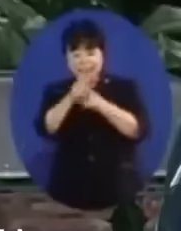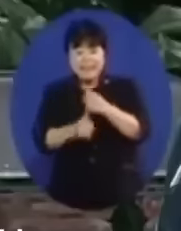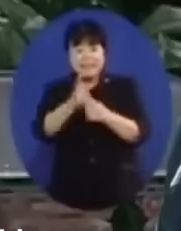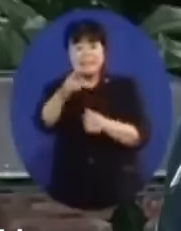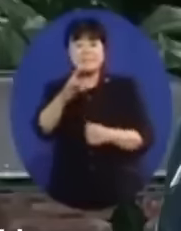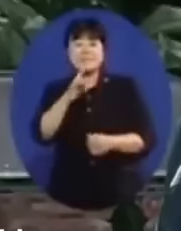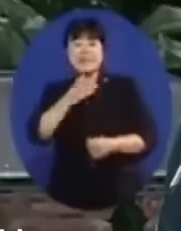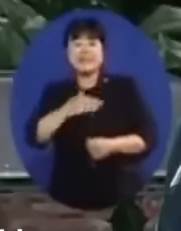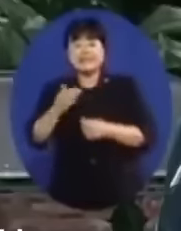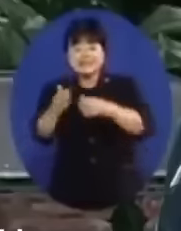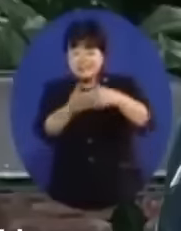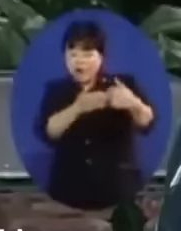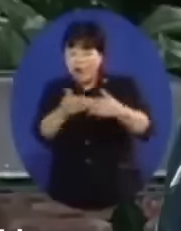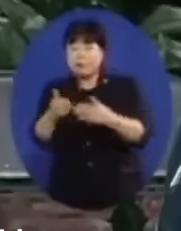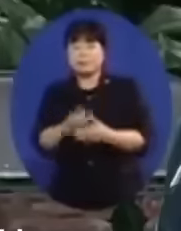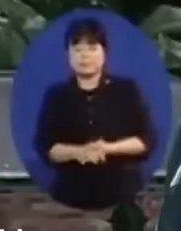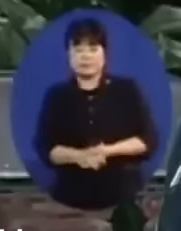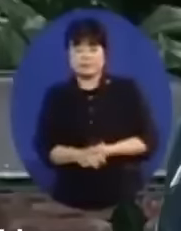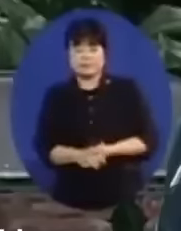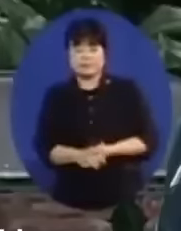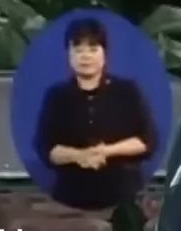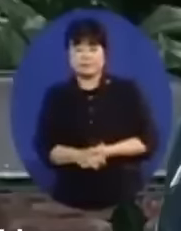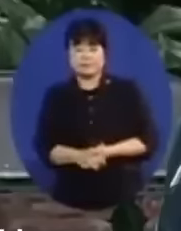하나님만 아는 체험인 것입니다.